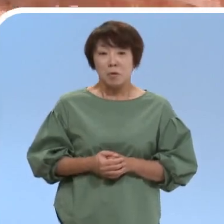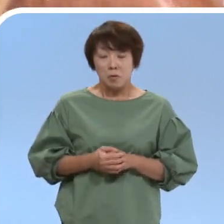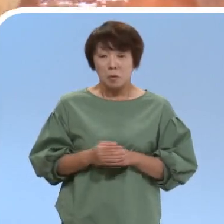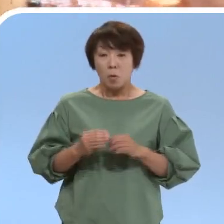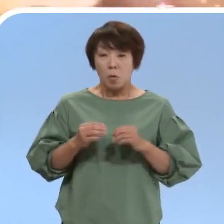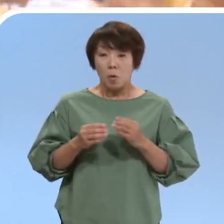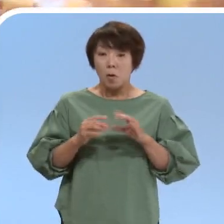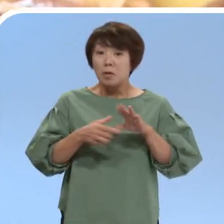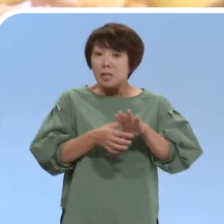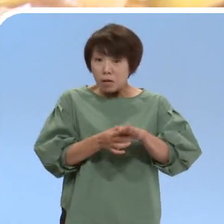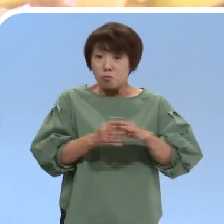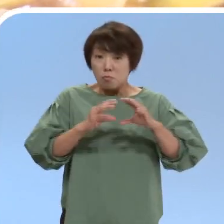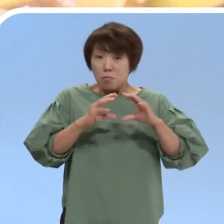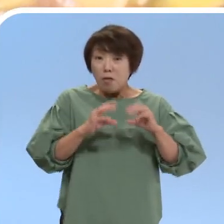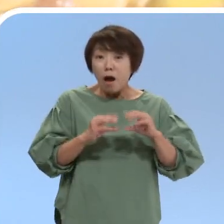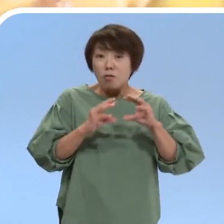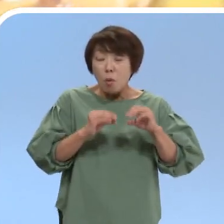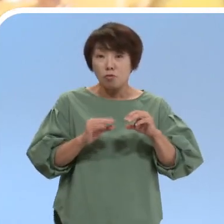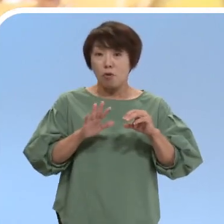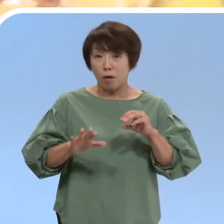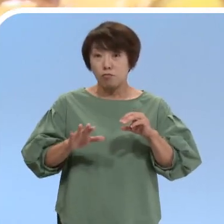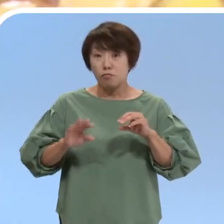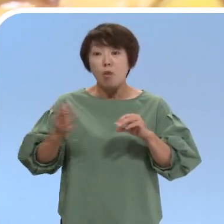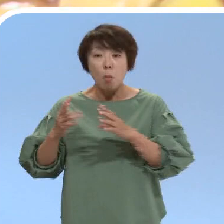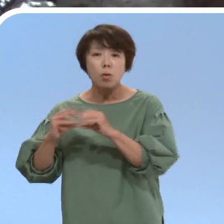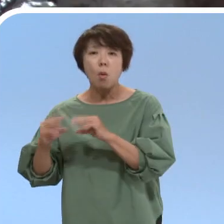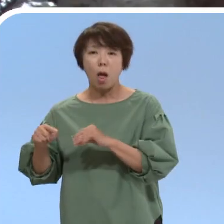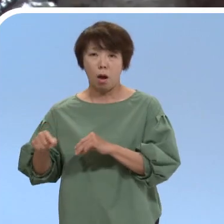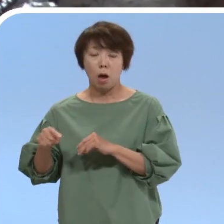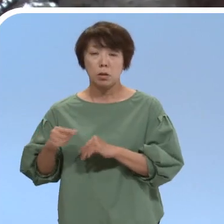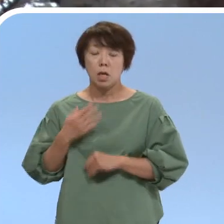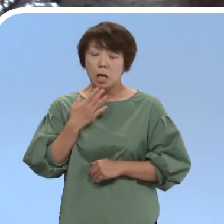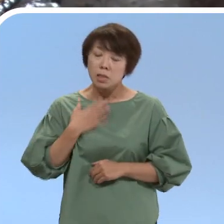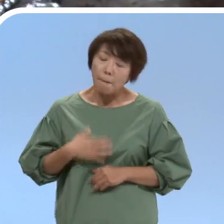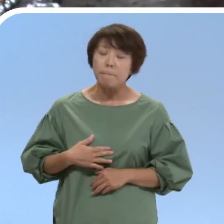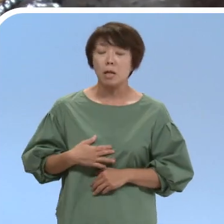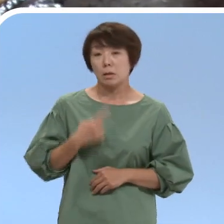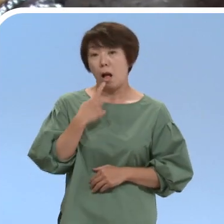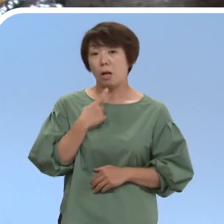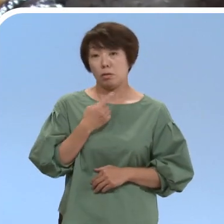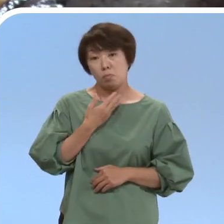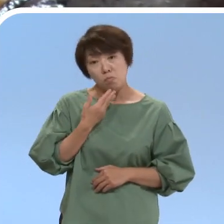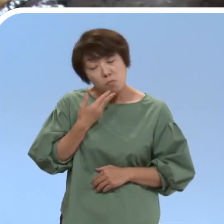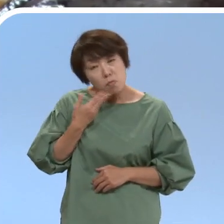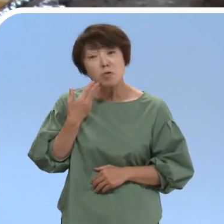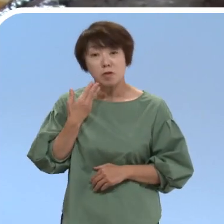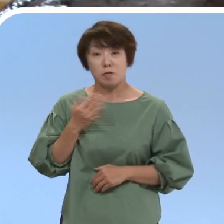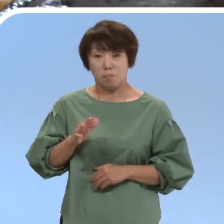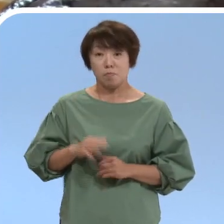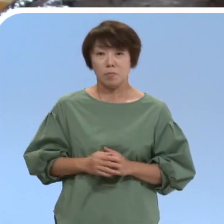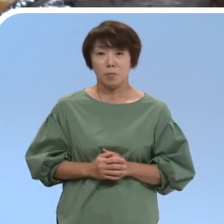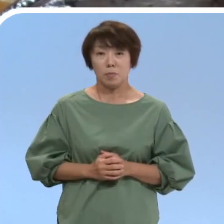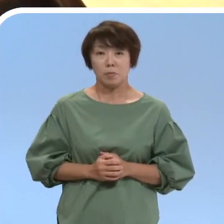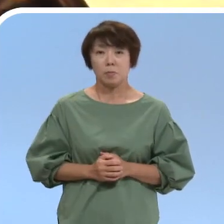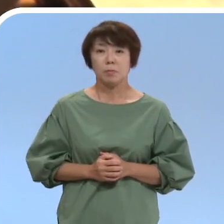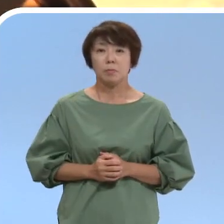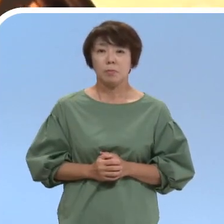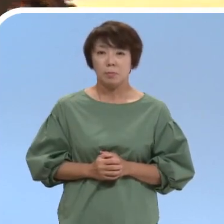身の弾力が、弾力あるんですけど柔らかい。さっぱりレモンが効いてて、 そうですね、 あ、美味しいです